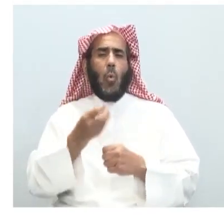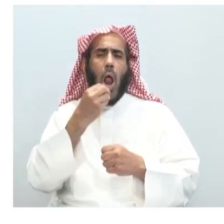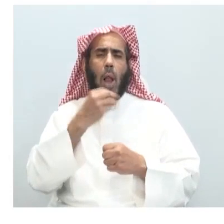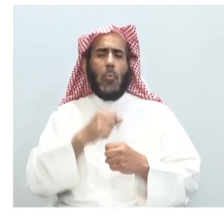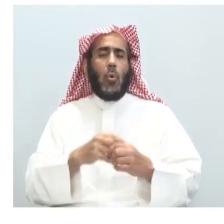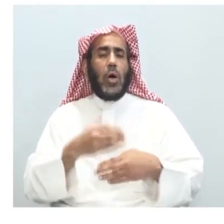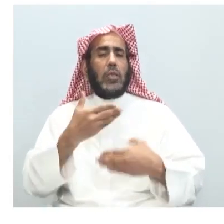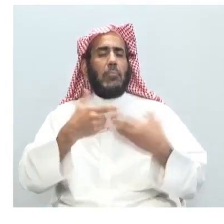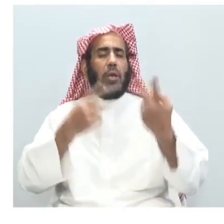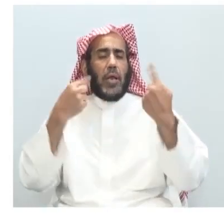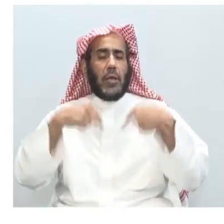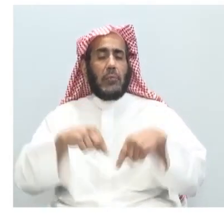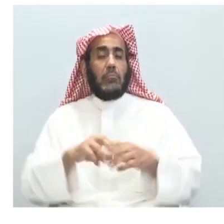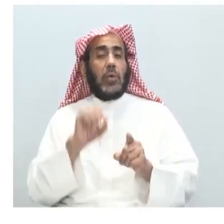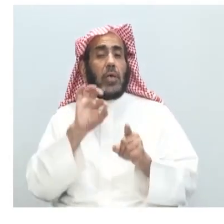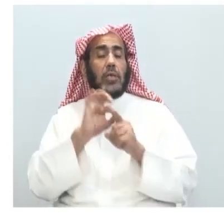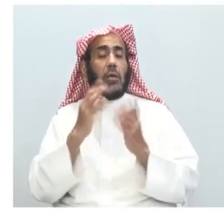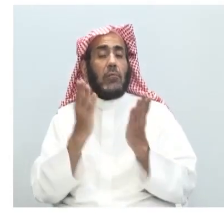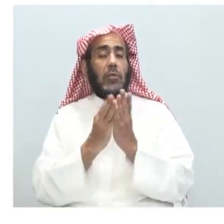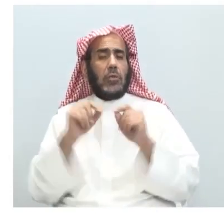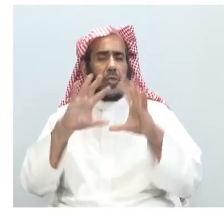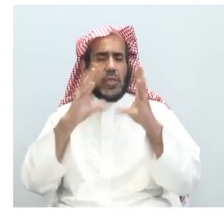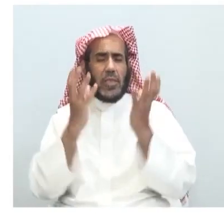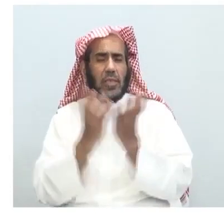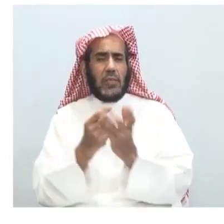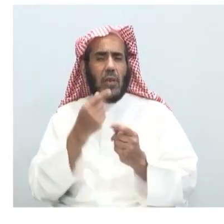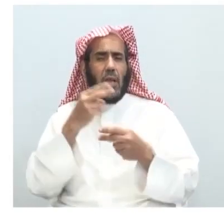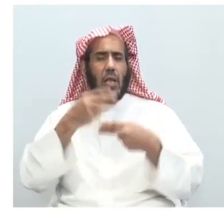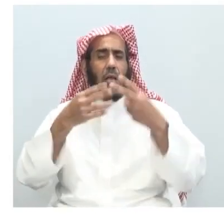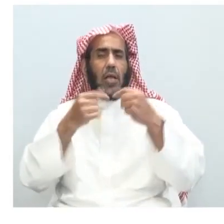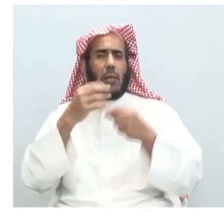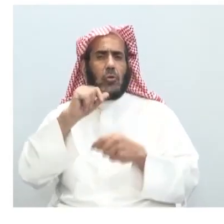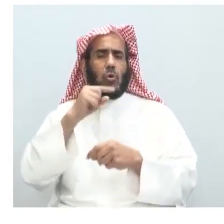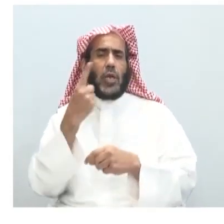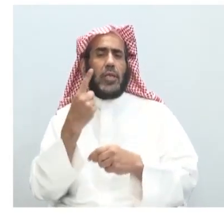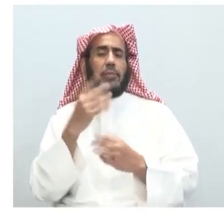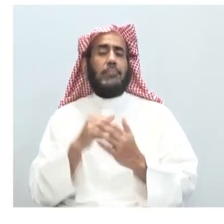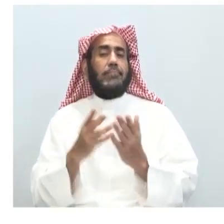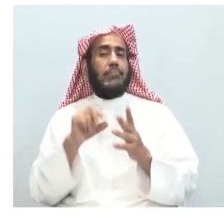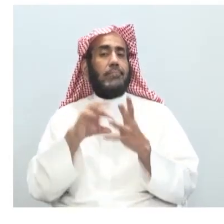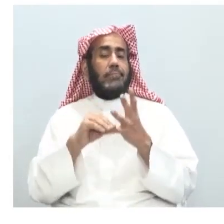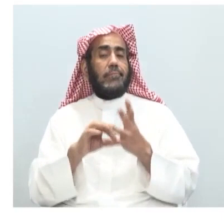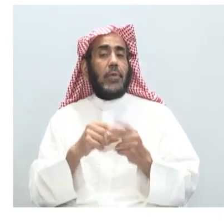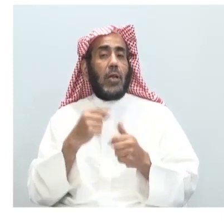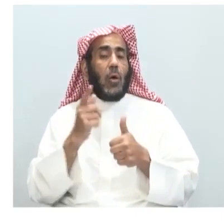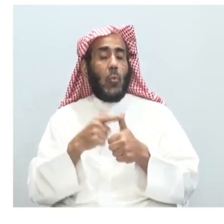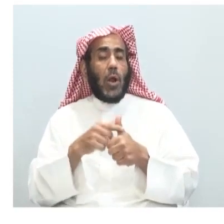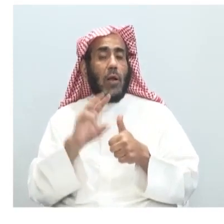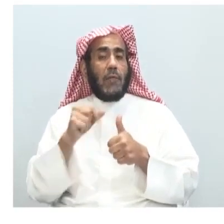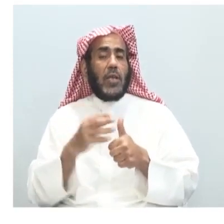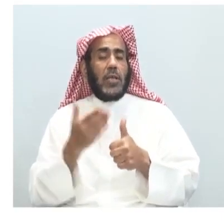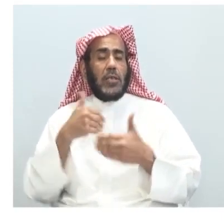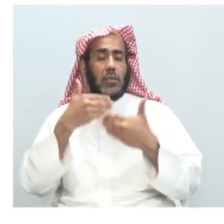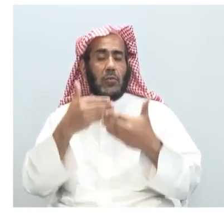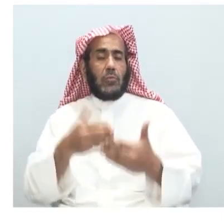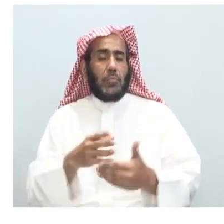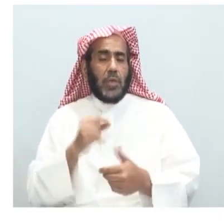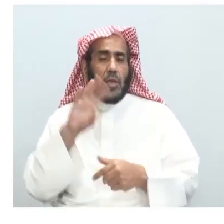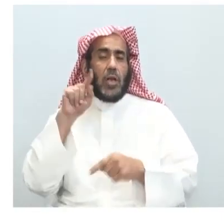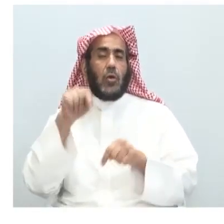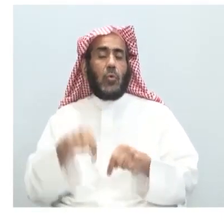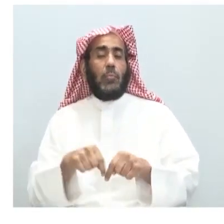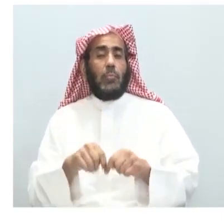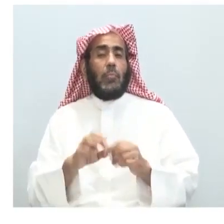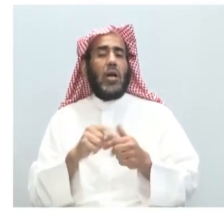البدائيه اهدافنا تصف تراكيب السكريات الاحاديه انتهينا من الجزء الاول في سنكمله باذن الله اليوم